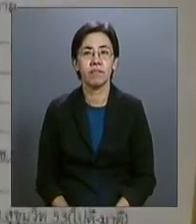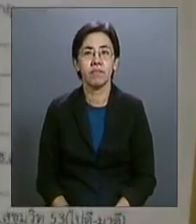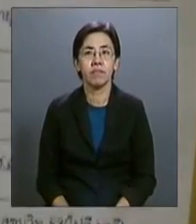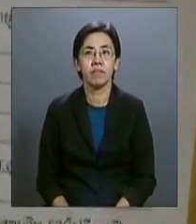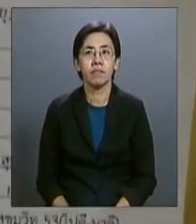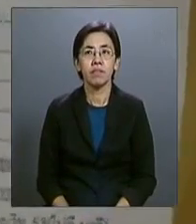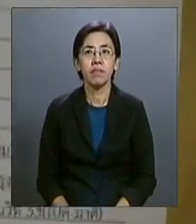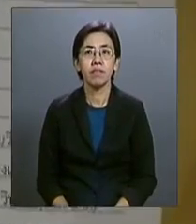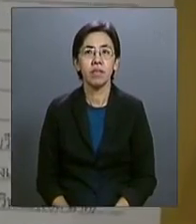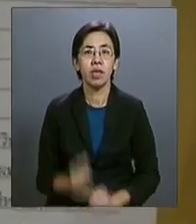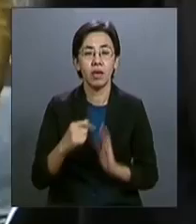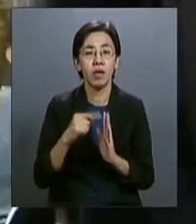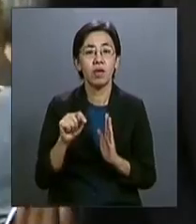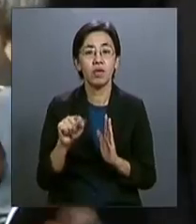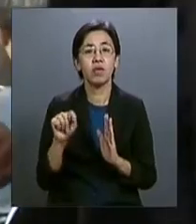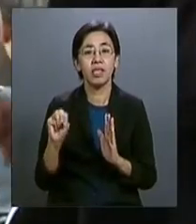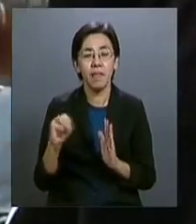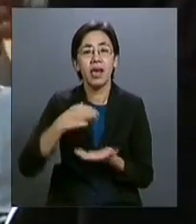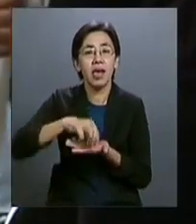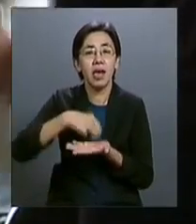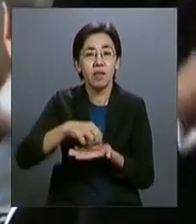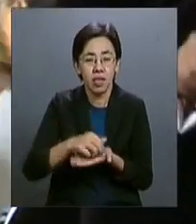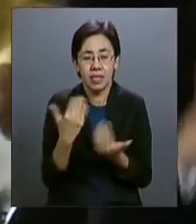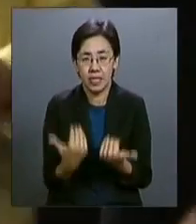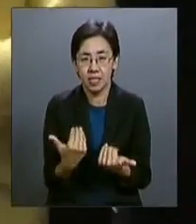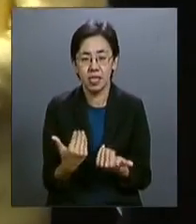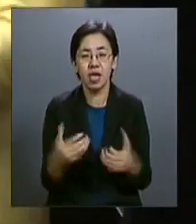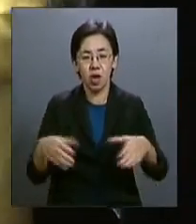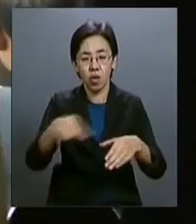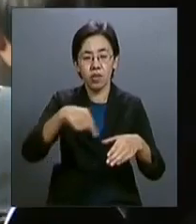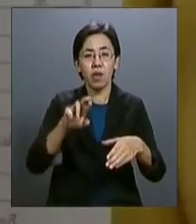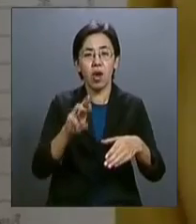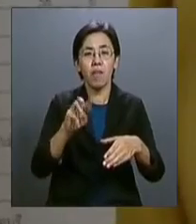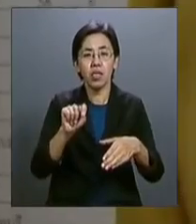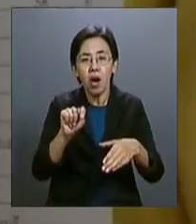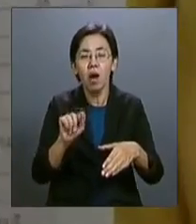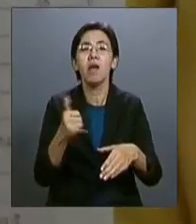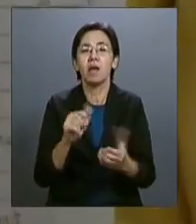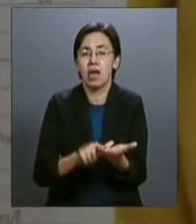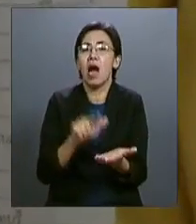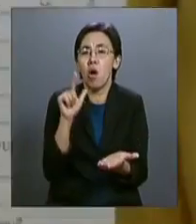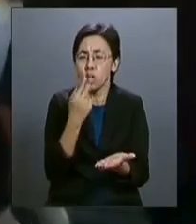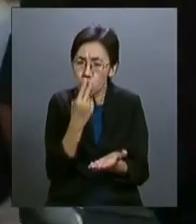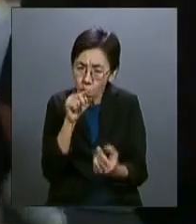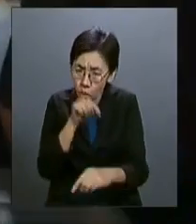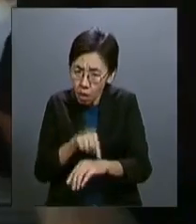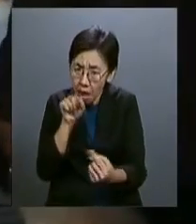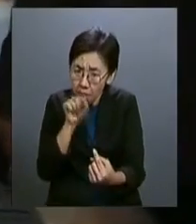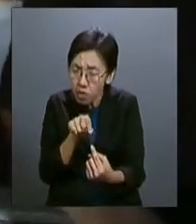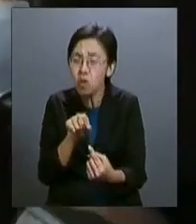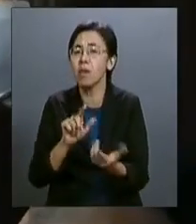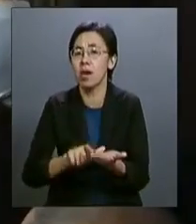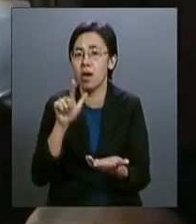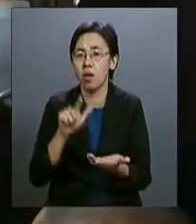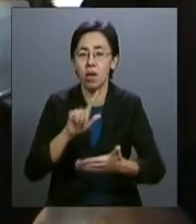งยืนยันคำสัญญาที่เคยให้ไว้นะคะว่ารัฐมนตรีในพรรคจะลาออกเมื่อถึงเวลาที่เหมาะสมค่ะและยังคงมั่นใจว่าการเลือกตั้งจะเ